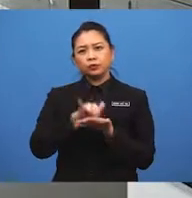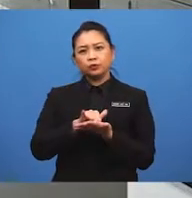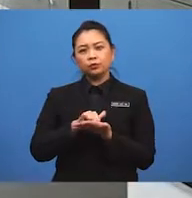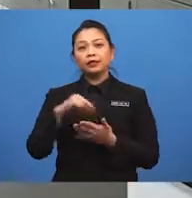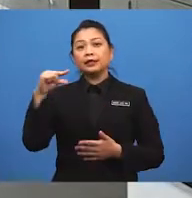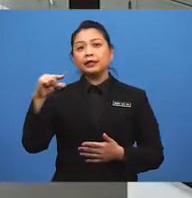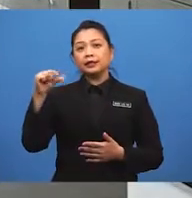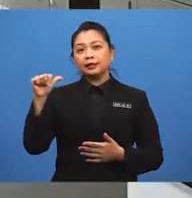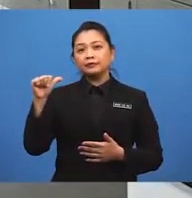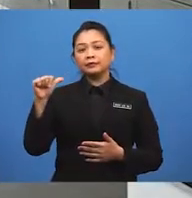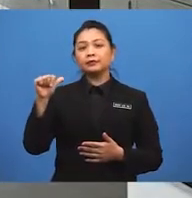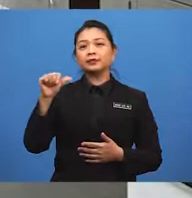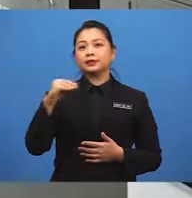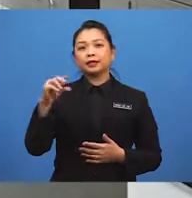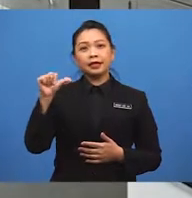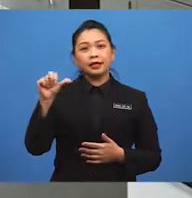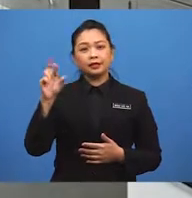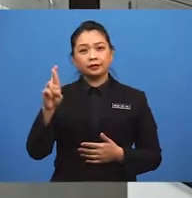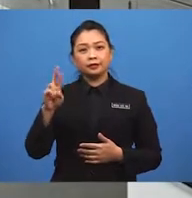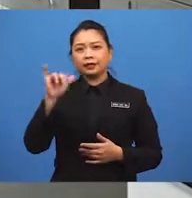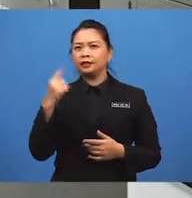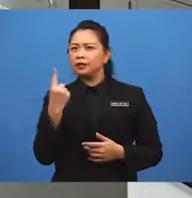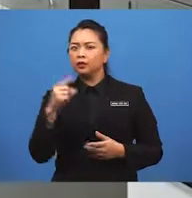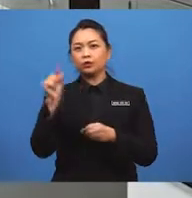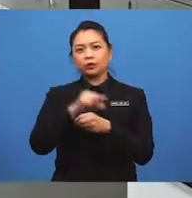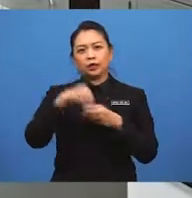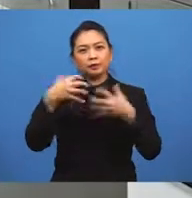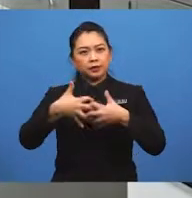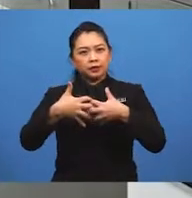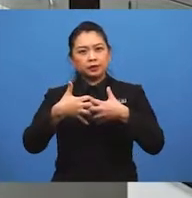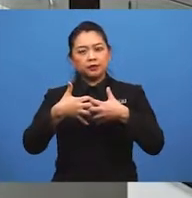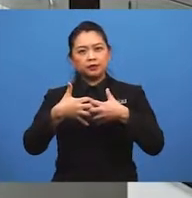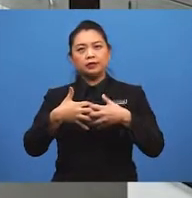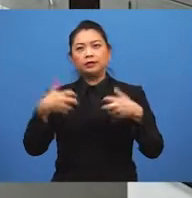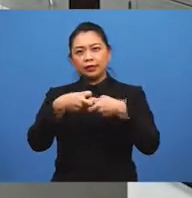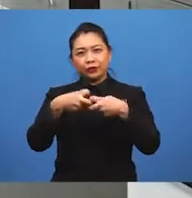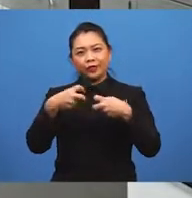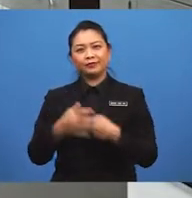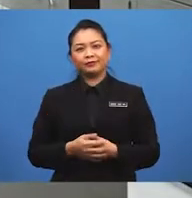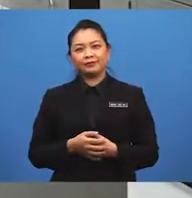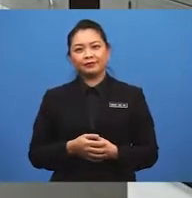gallium arsenide yang sering digunakan dalam industri elektronik.